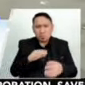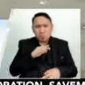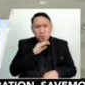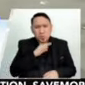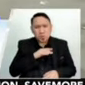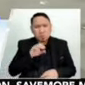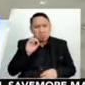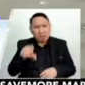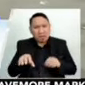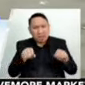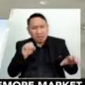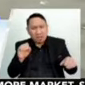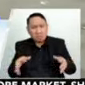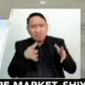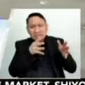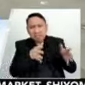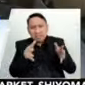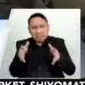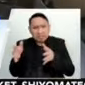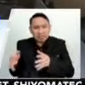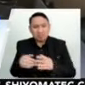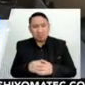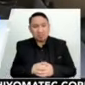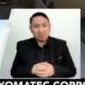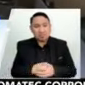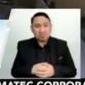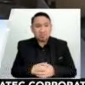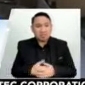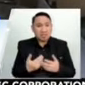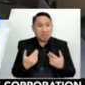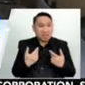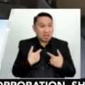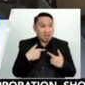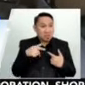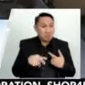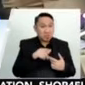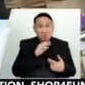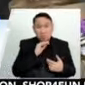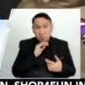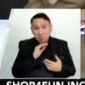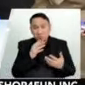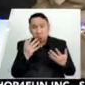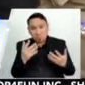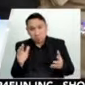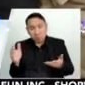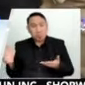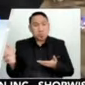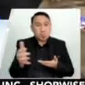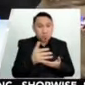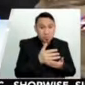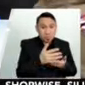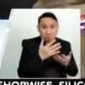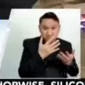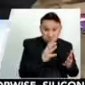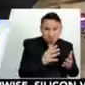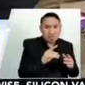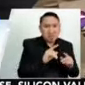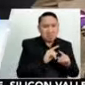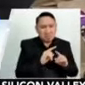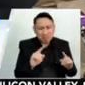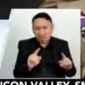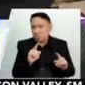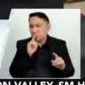mga ilang mga basura na din po naman yung nahakot, kaya lang talagang medyo malakas lang po talaga